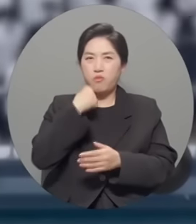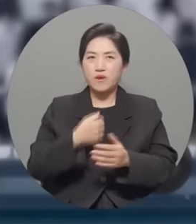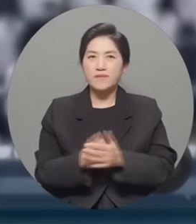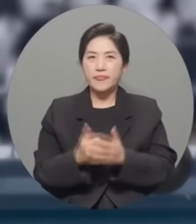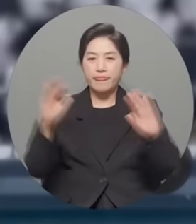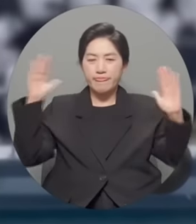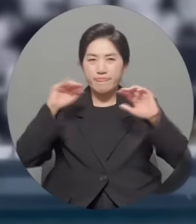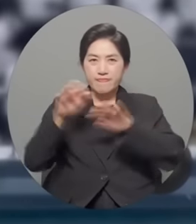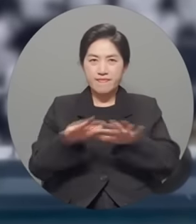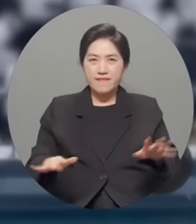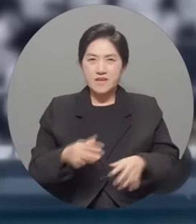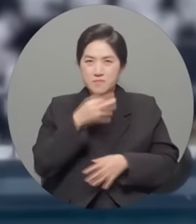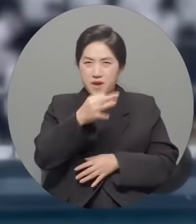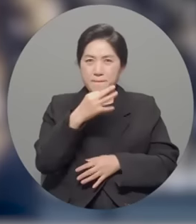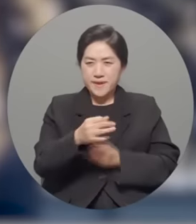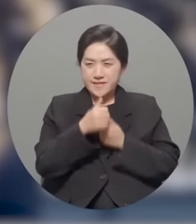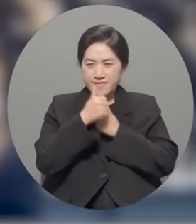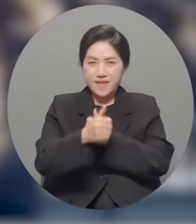학생들이 구령에 맞춰 움직이며